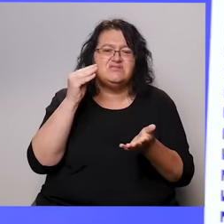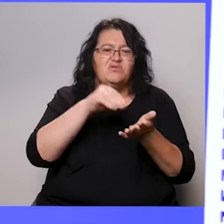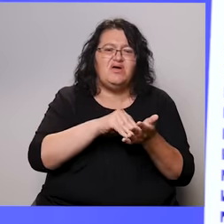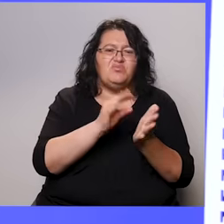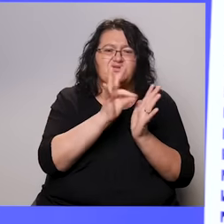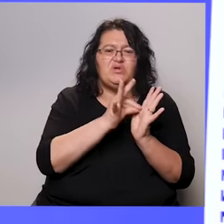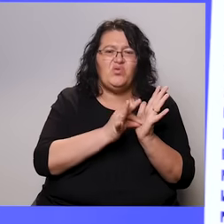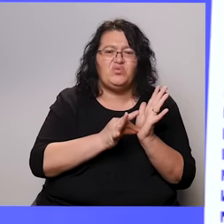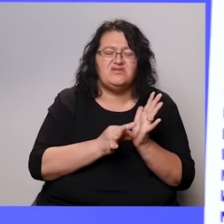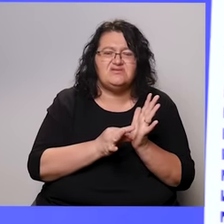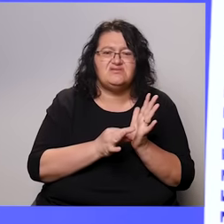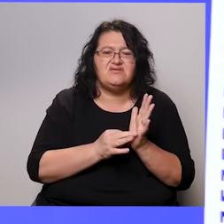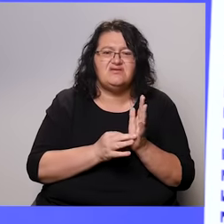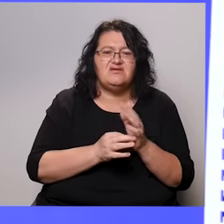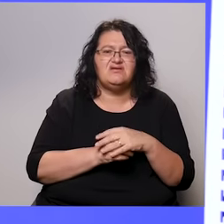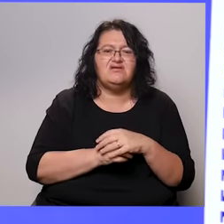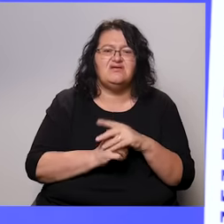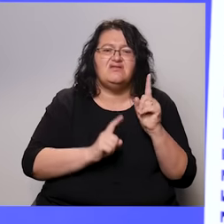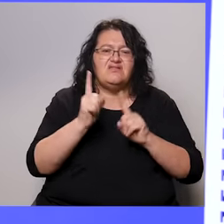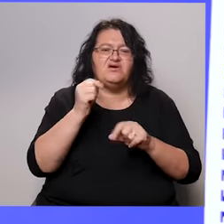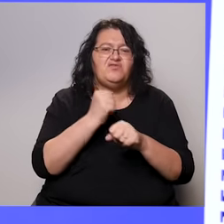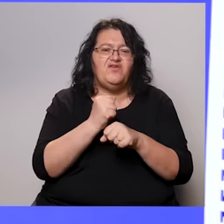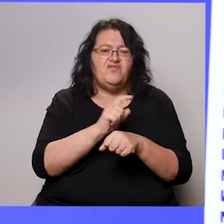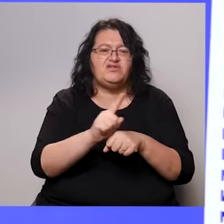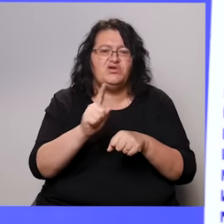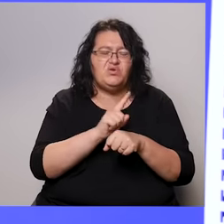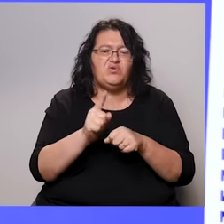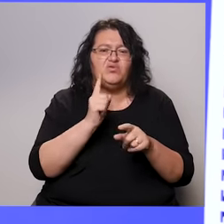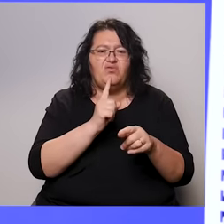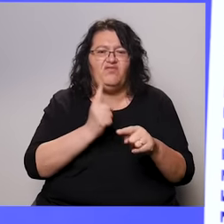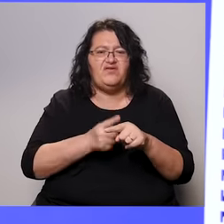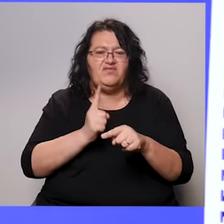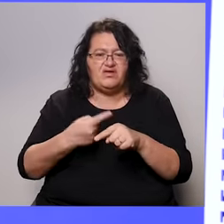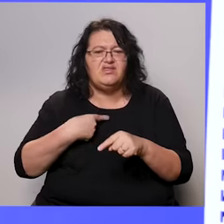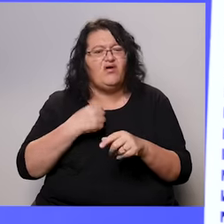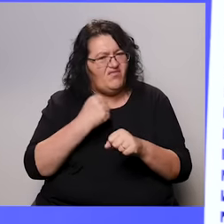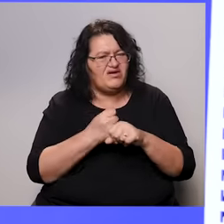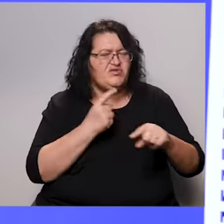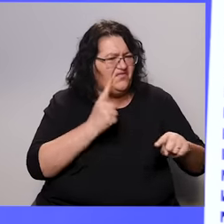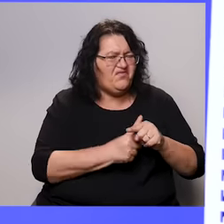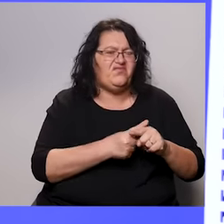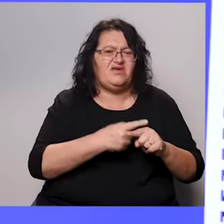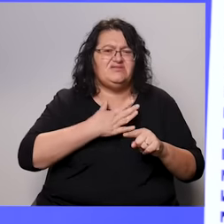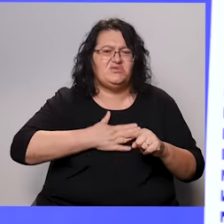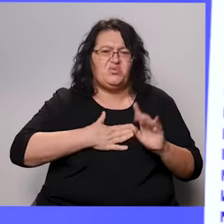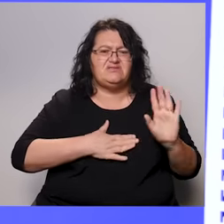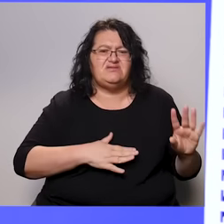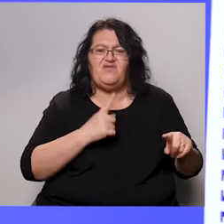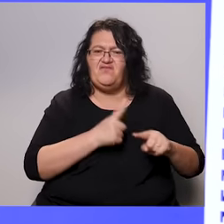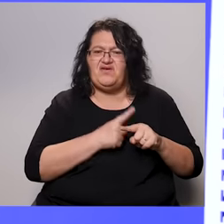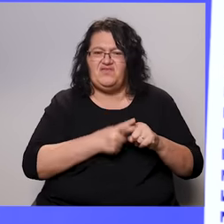și condiții ei, dacă tu vei face lucru cu tare și cu tare, eu îți voi împlini golul fără doar și poate.